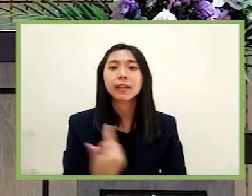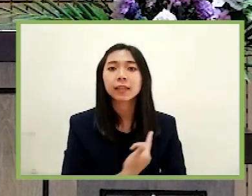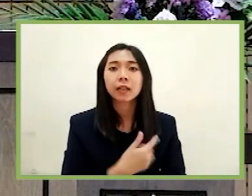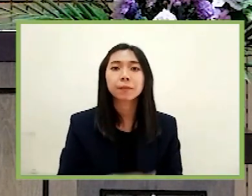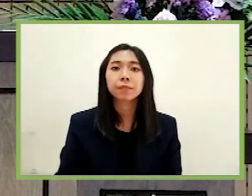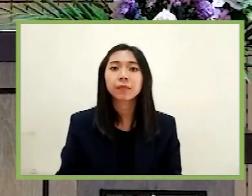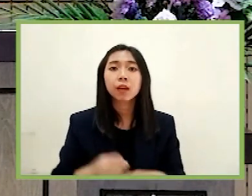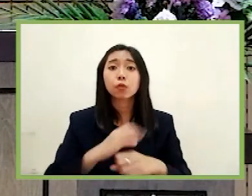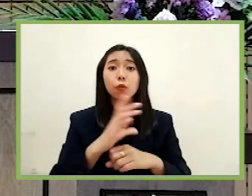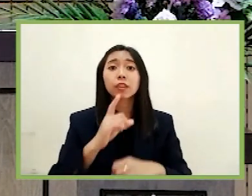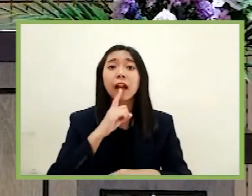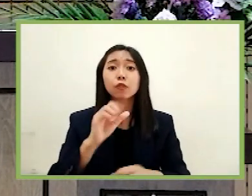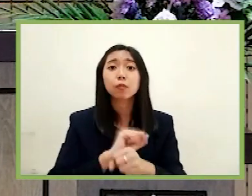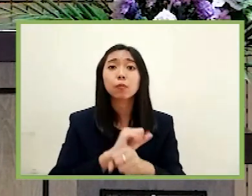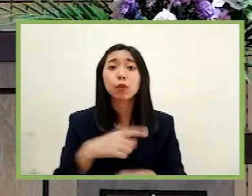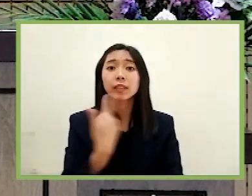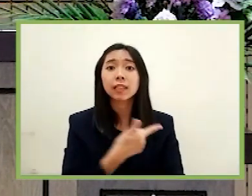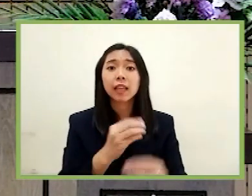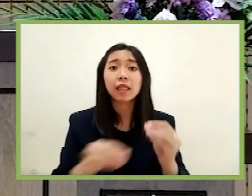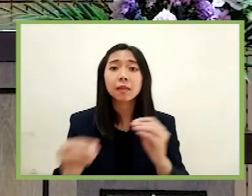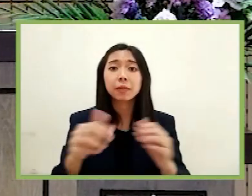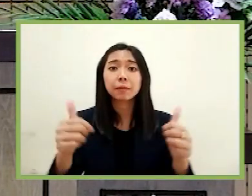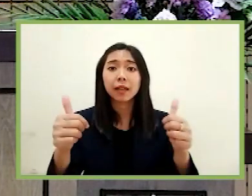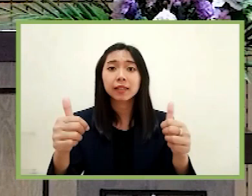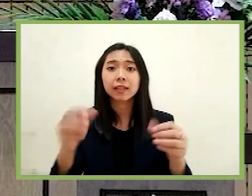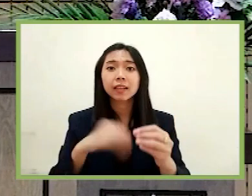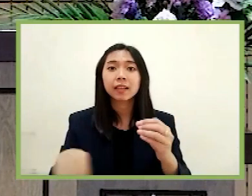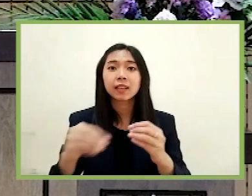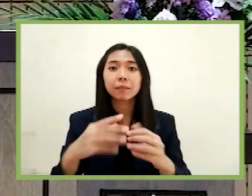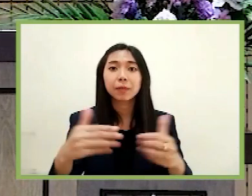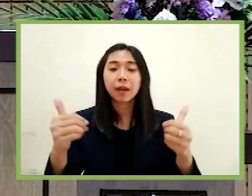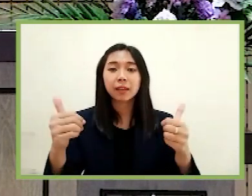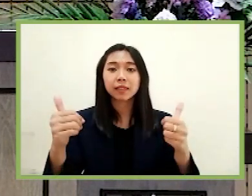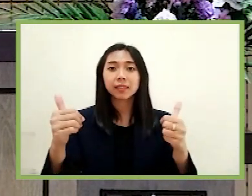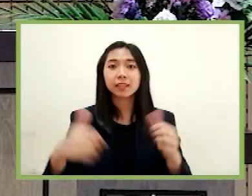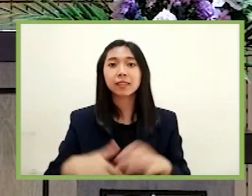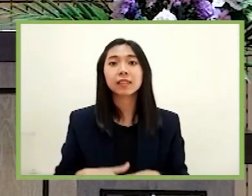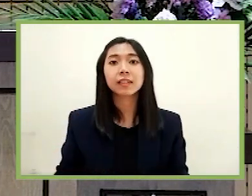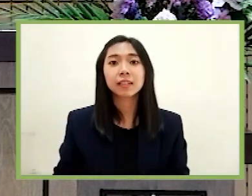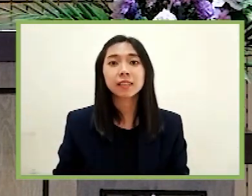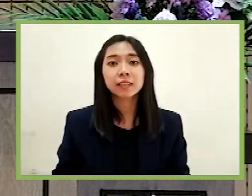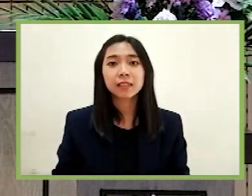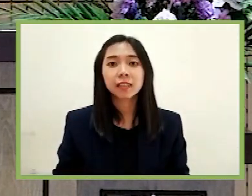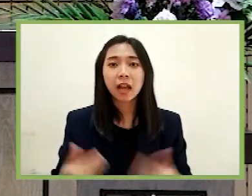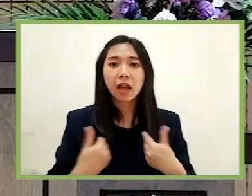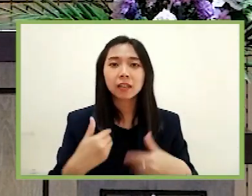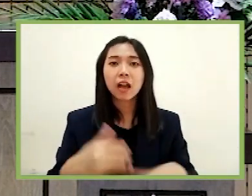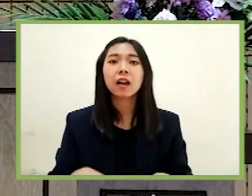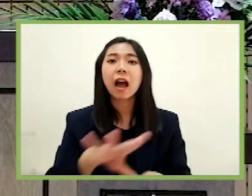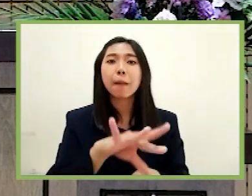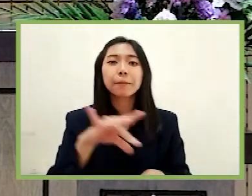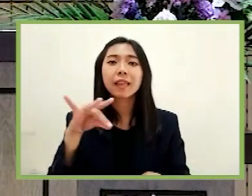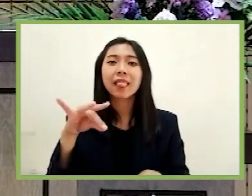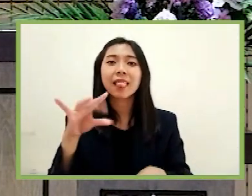harus membuat kita menjadi lebih baik lebih baik dalam arti mengambil kesempatan yang